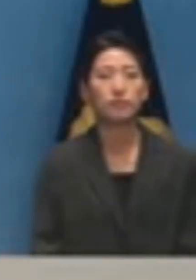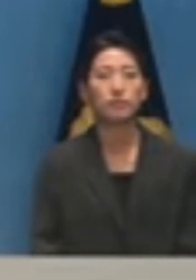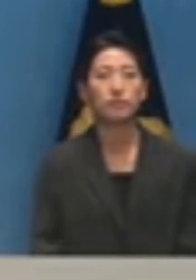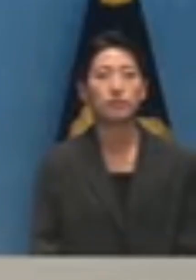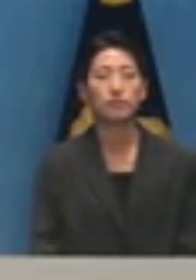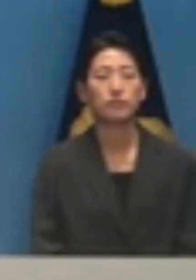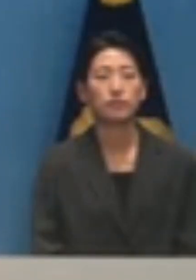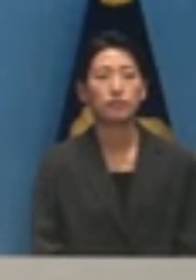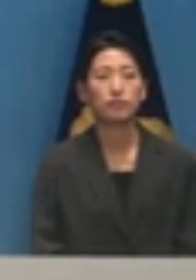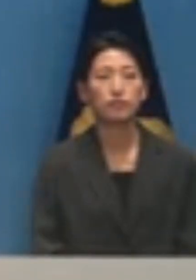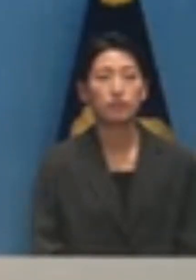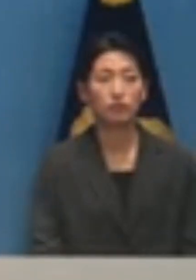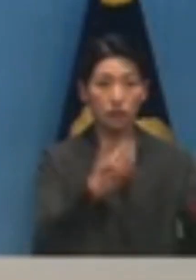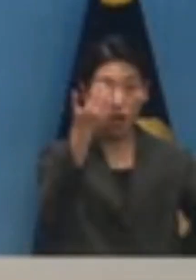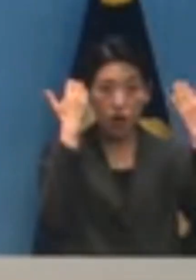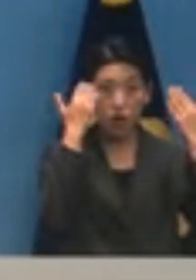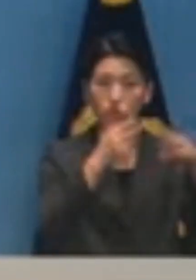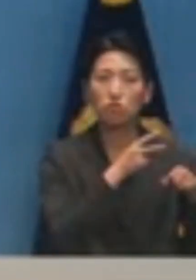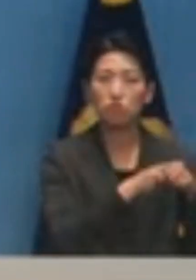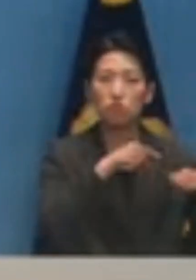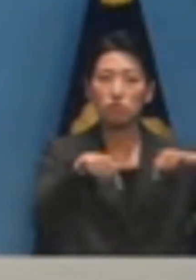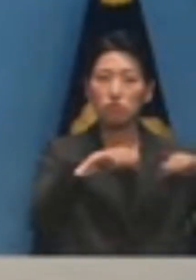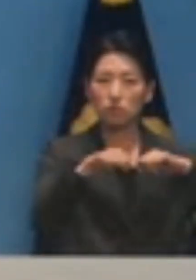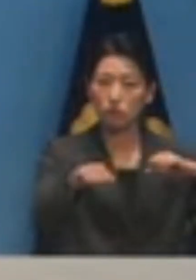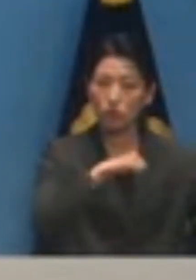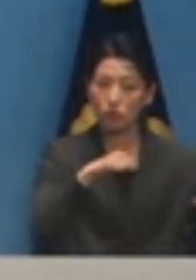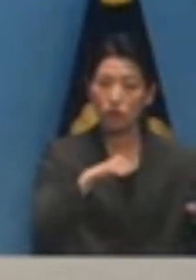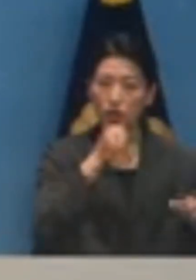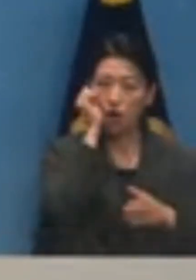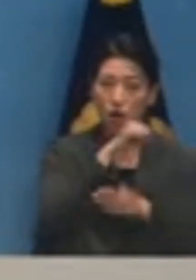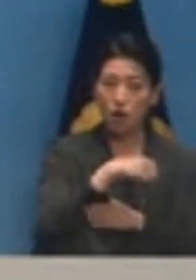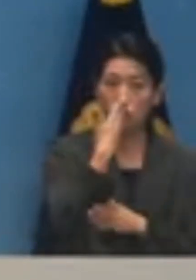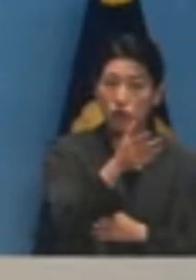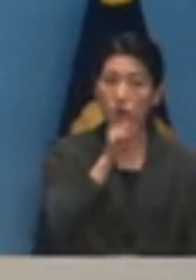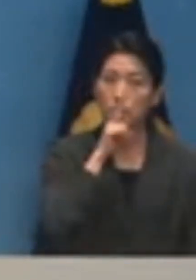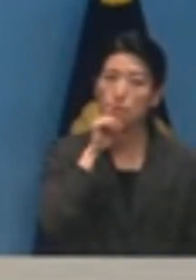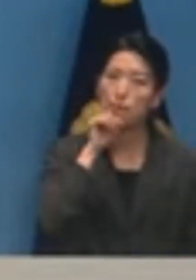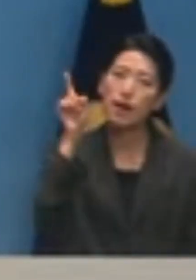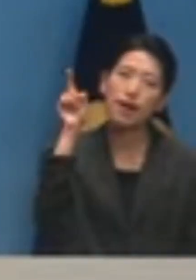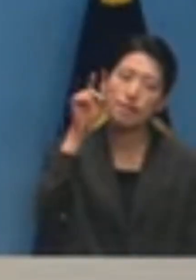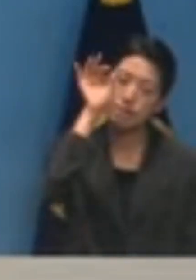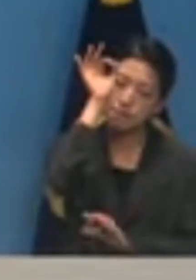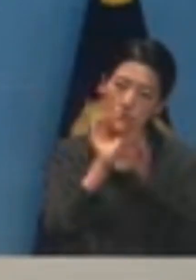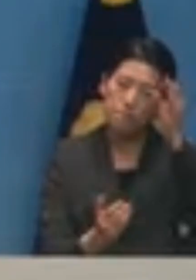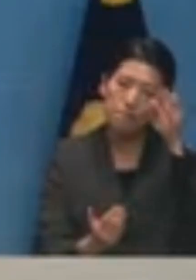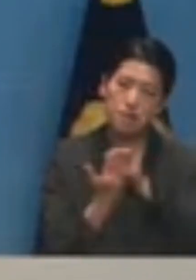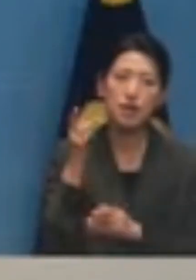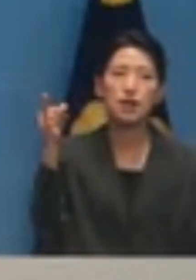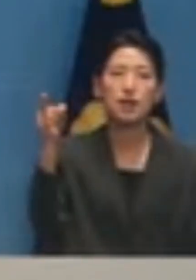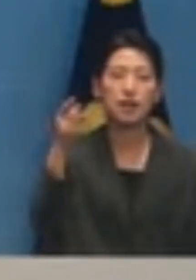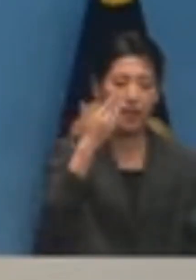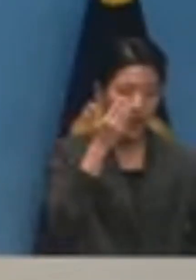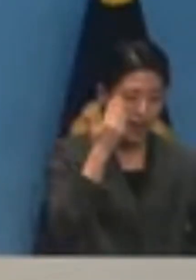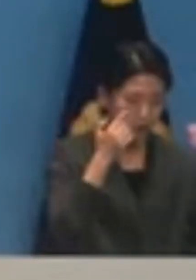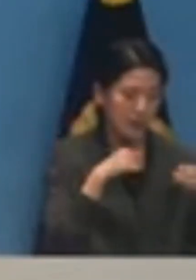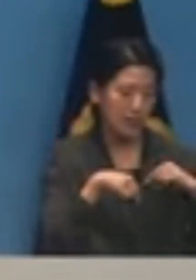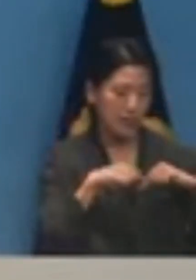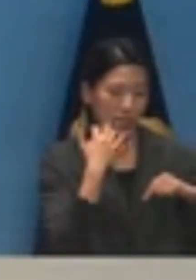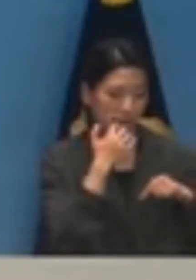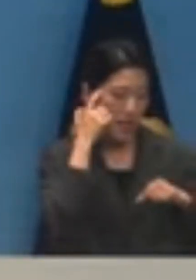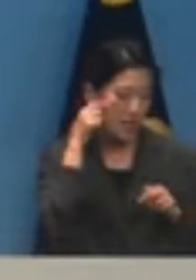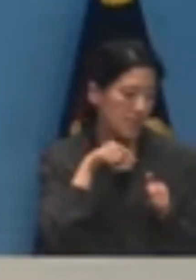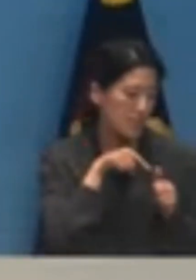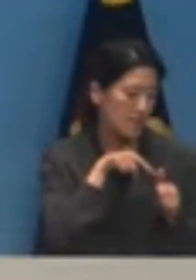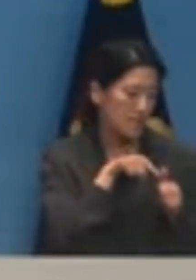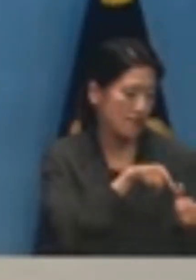교사의 정치활동을 허용하겠다는 이재명 후보의 망언은 교실의 이념세대의 도구로 만들겠다는